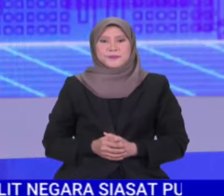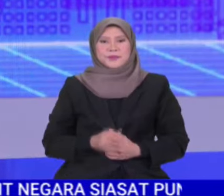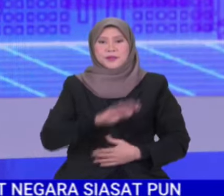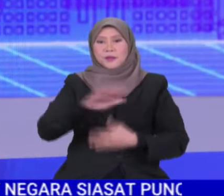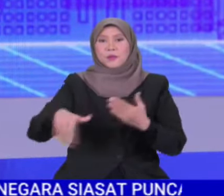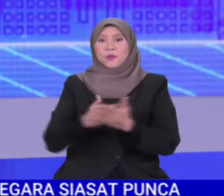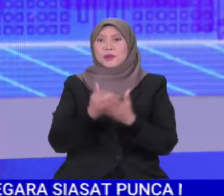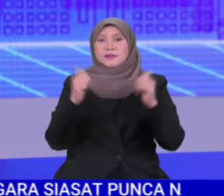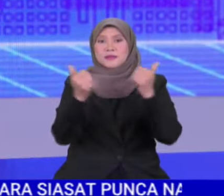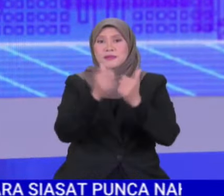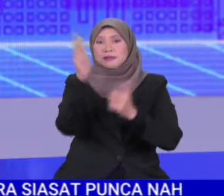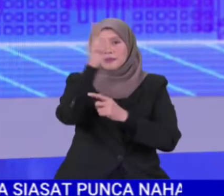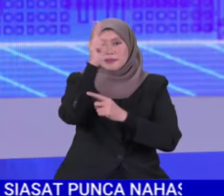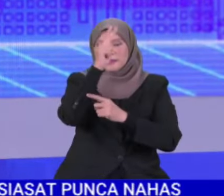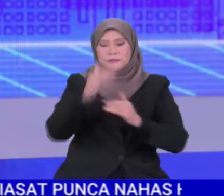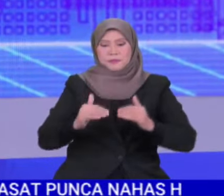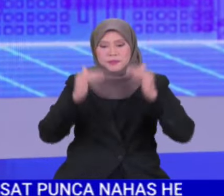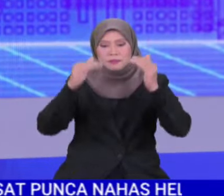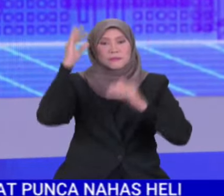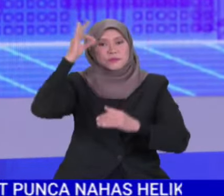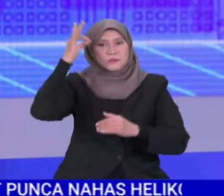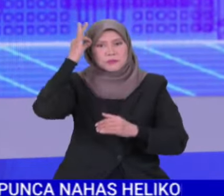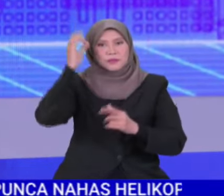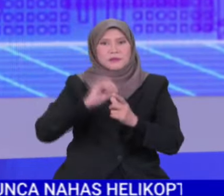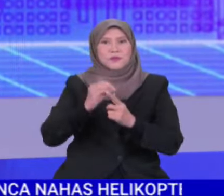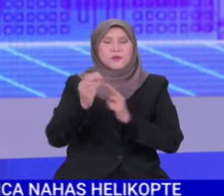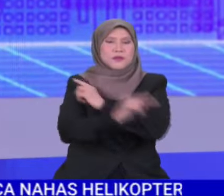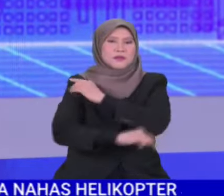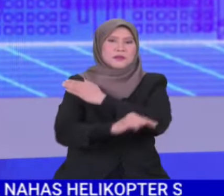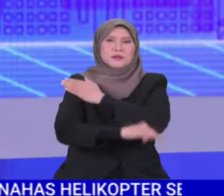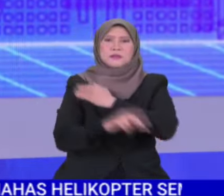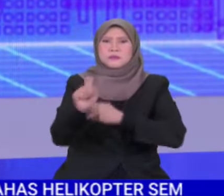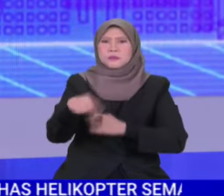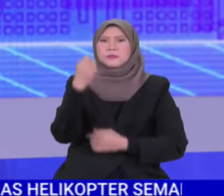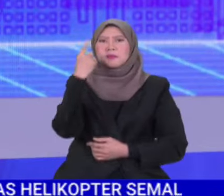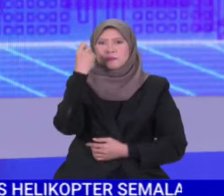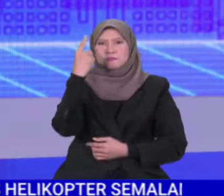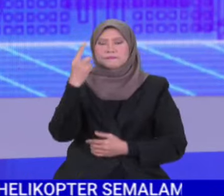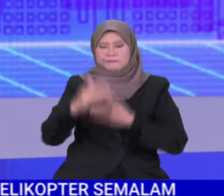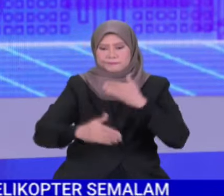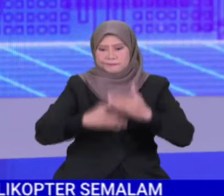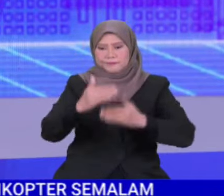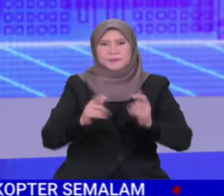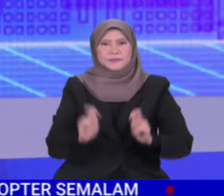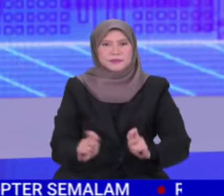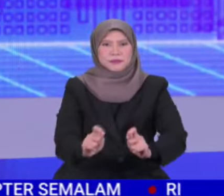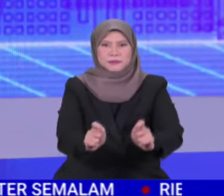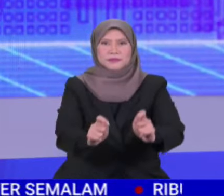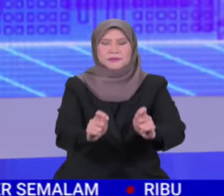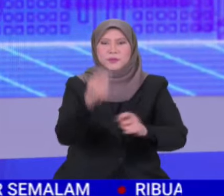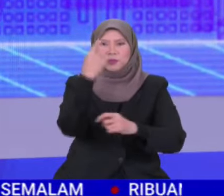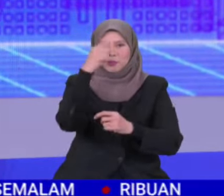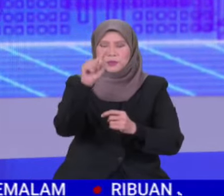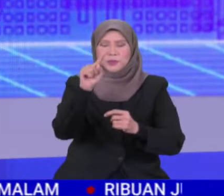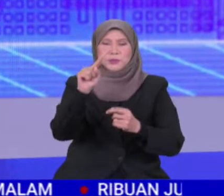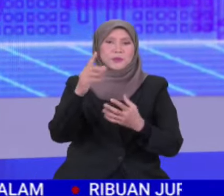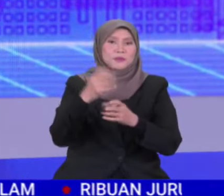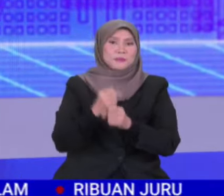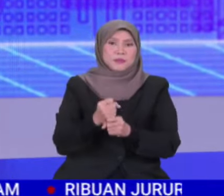Semua agensi kerajaan di peringkat persekutuan maupun negeri perlu memahami dan melaksanakan tindakan susulan bagi